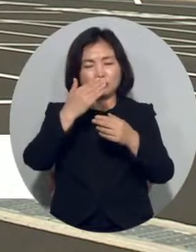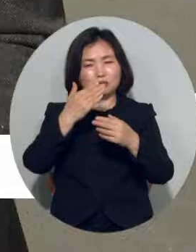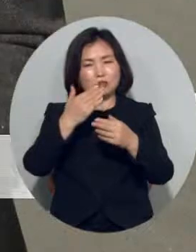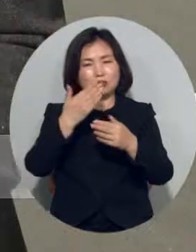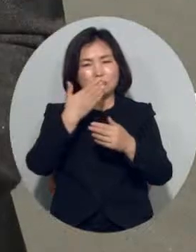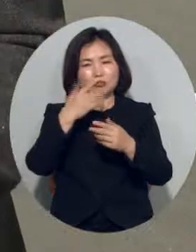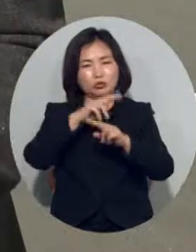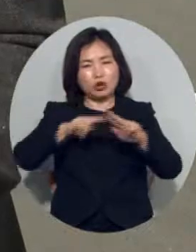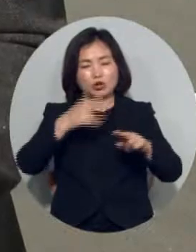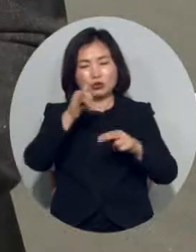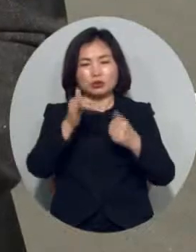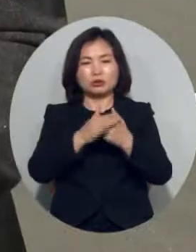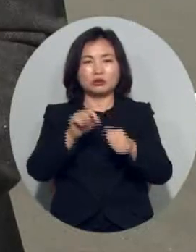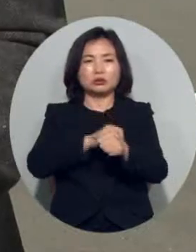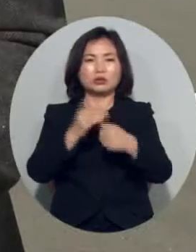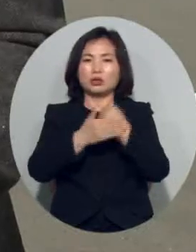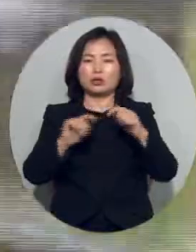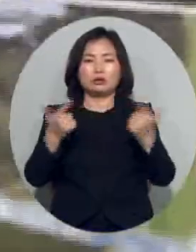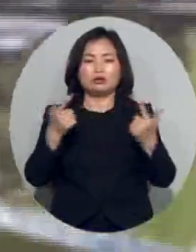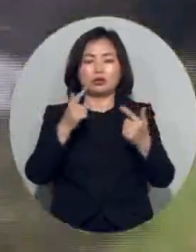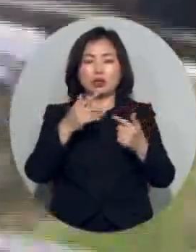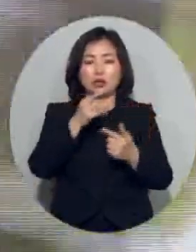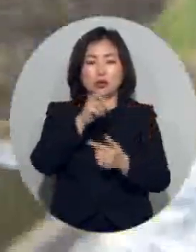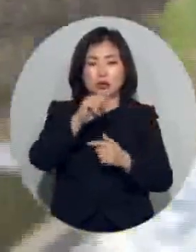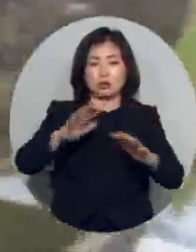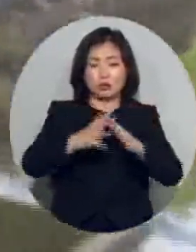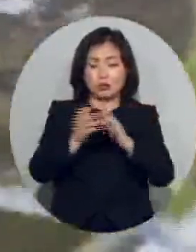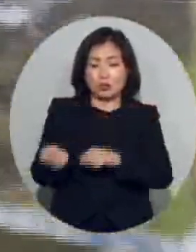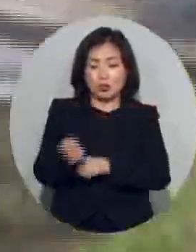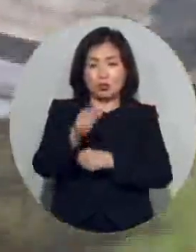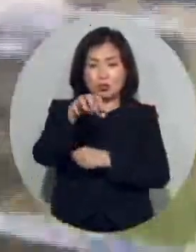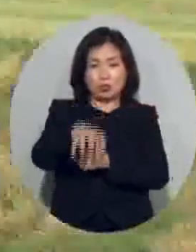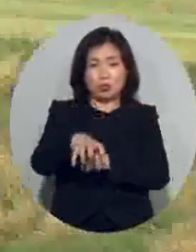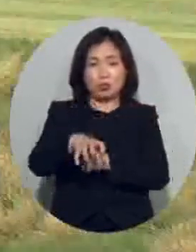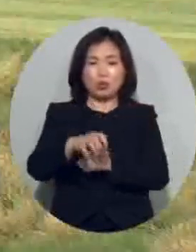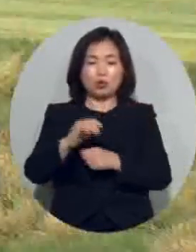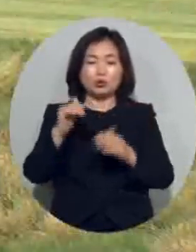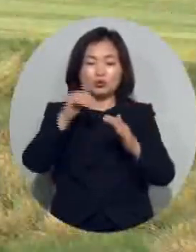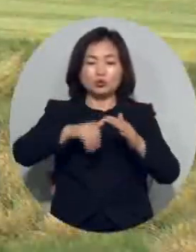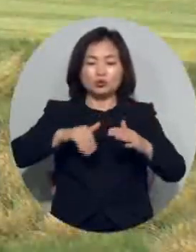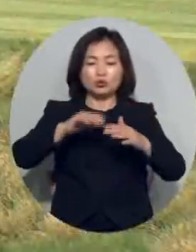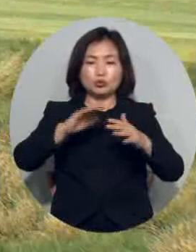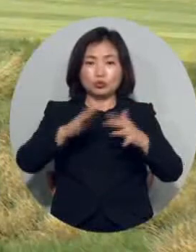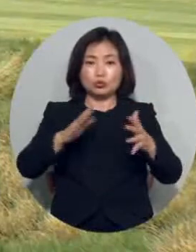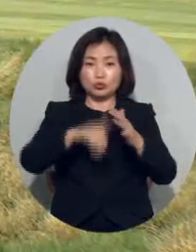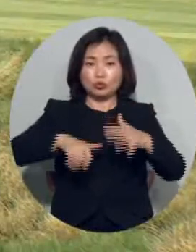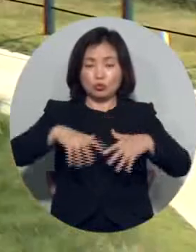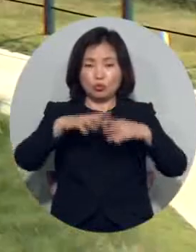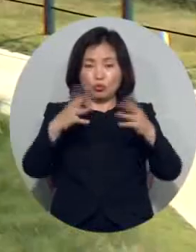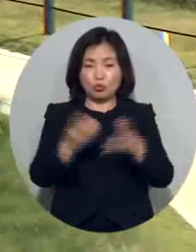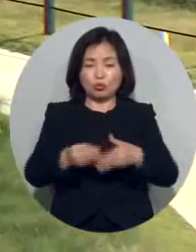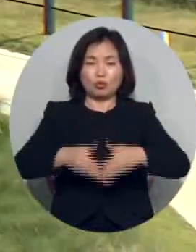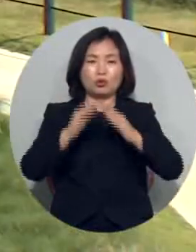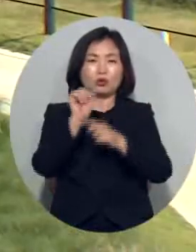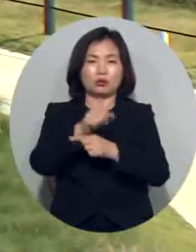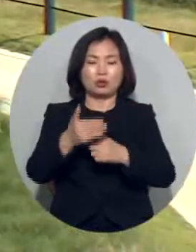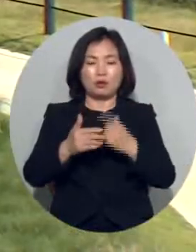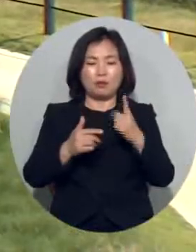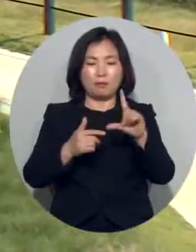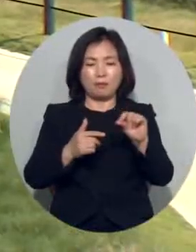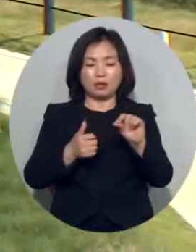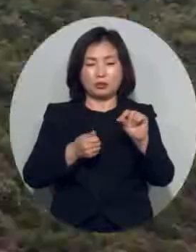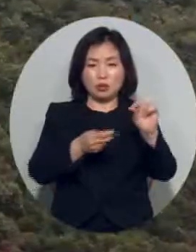없습니다. 경주시는 지난 8일 태영건설 골프장에 대해 준공을 승인해줬습니다. 만제곱미터가